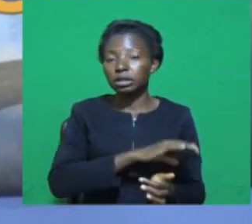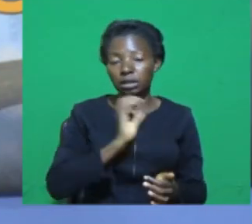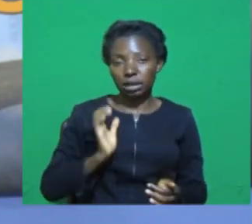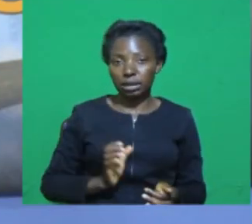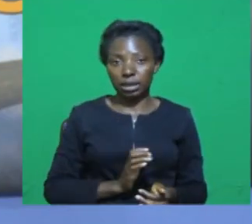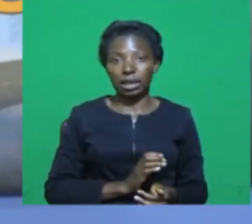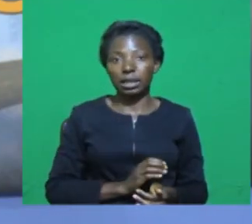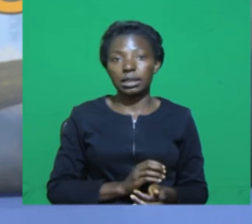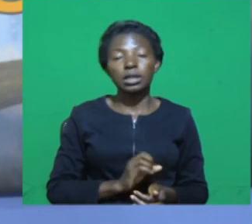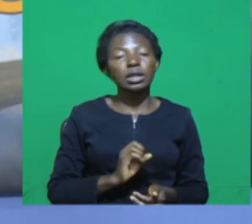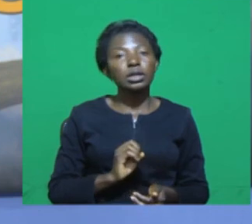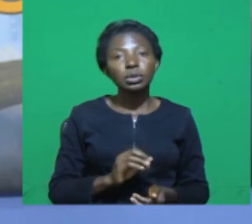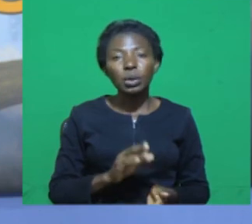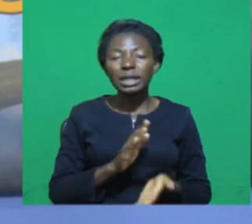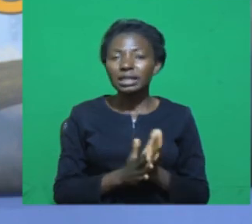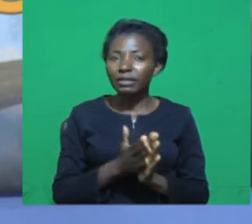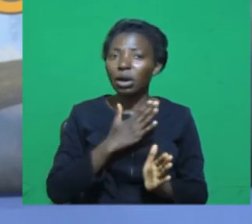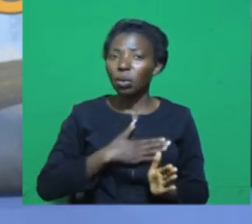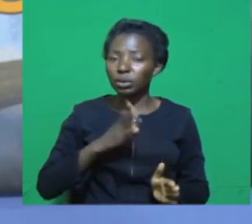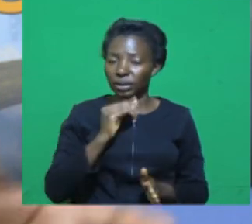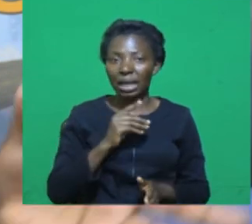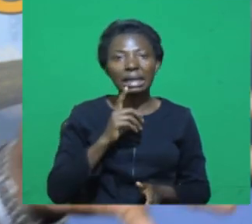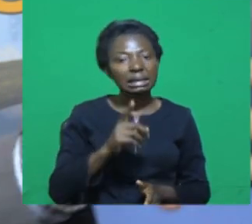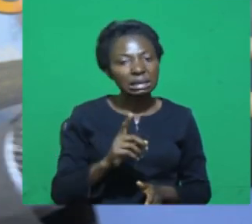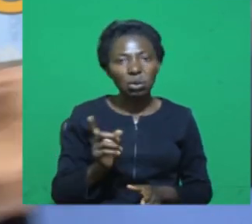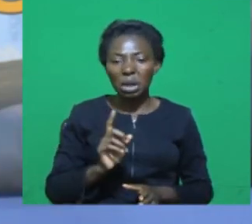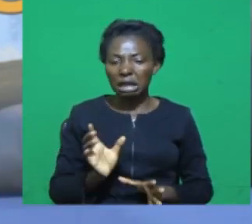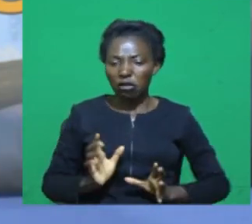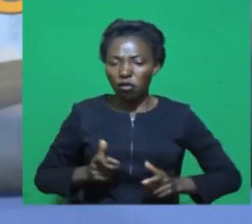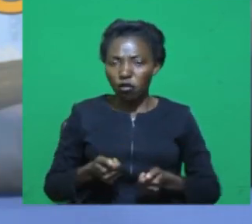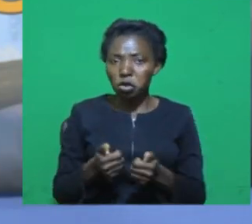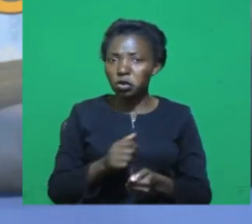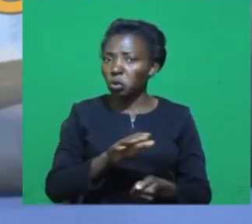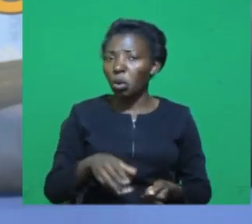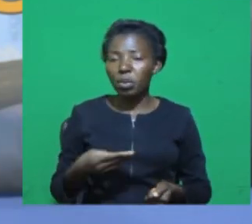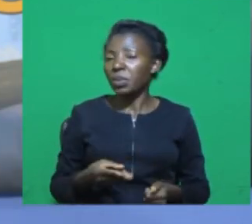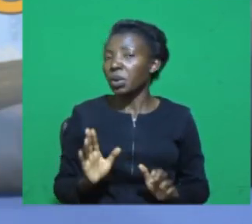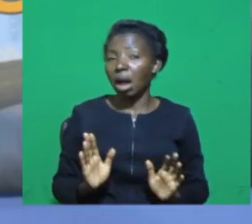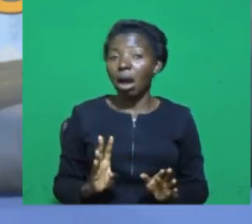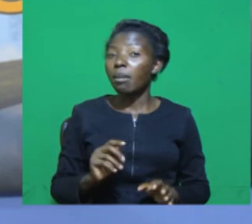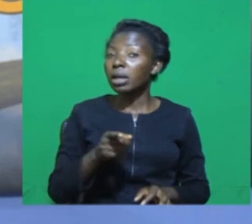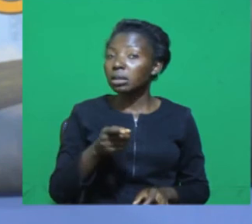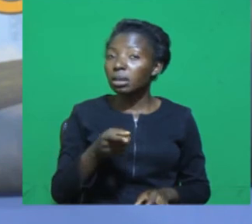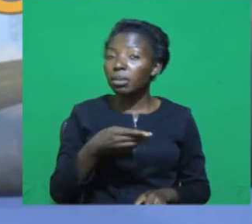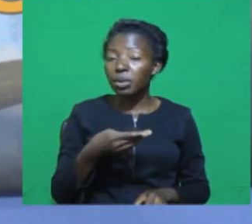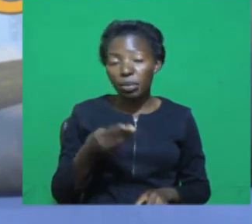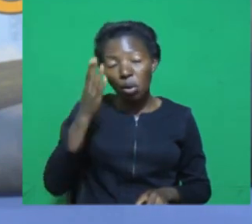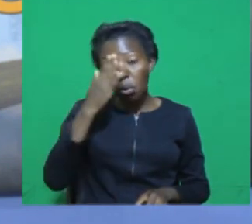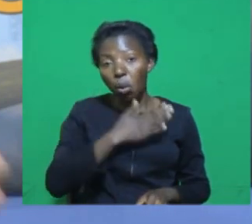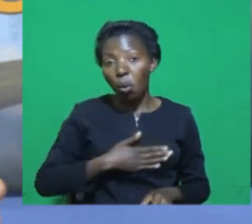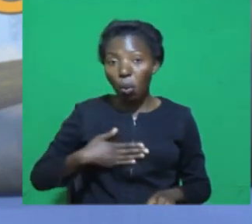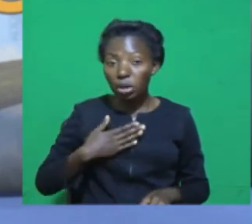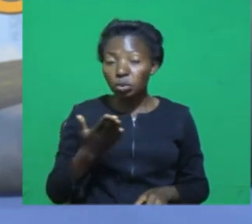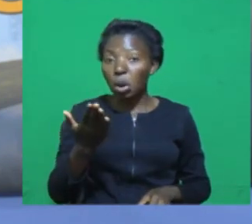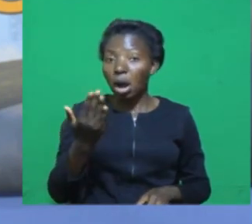kuti isaite kunge zvinonzi ihurukuro iri kukwekweredza munhu wese ine chekuita nevakuda kuuya